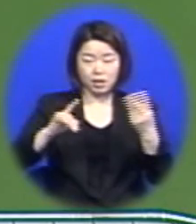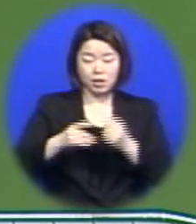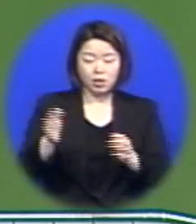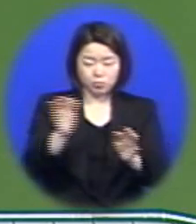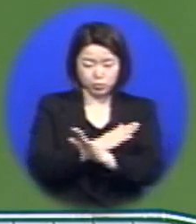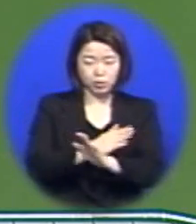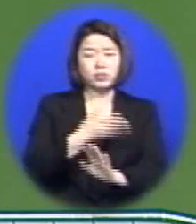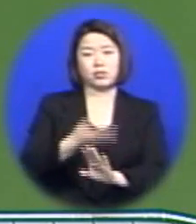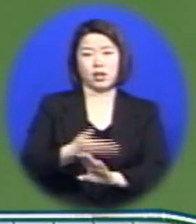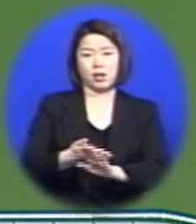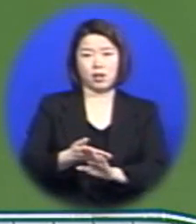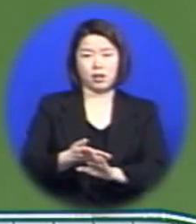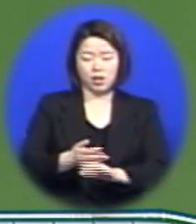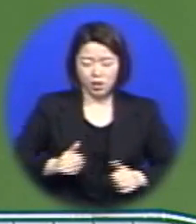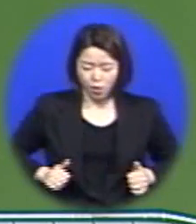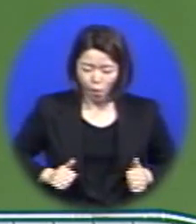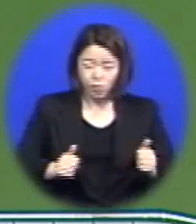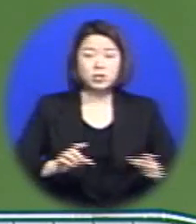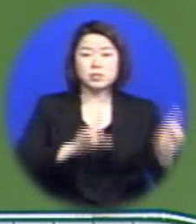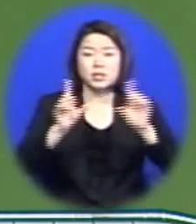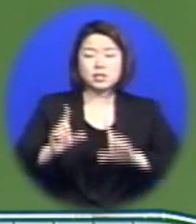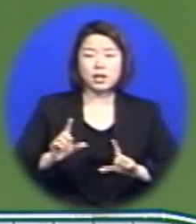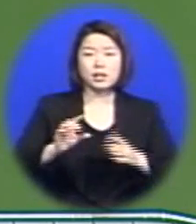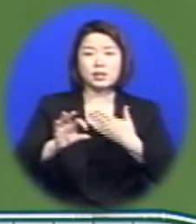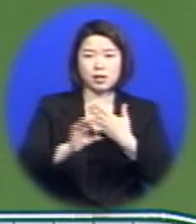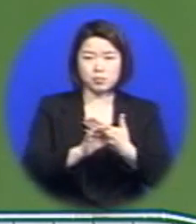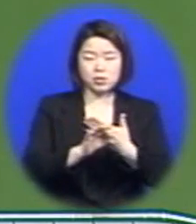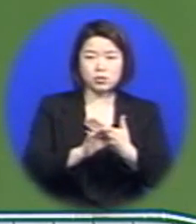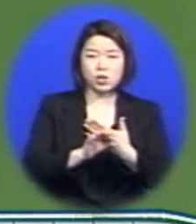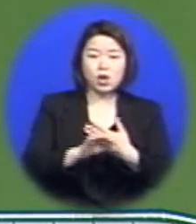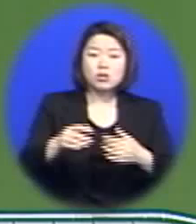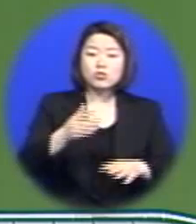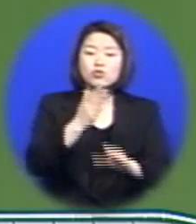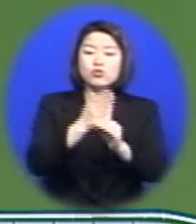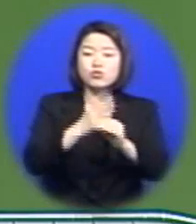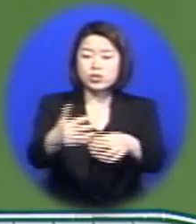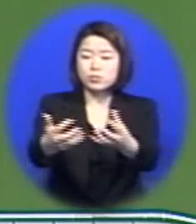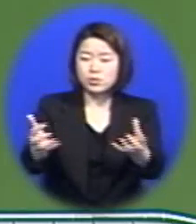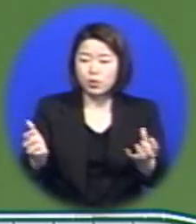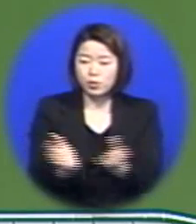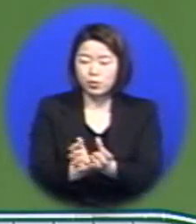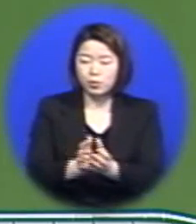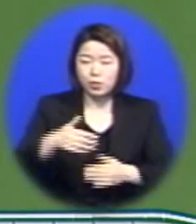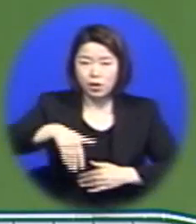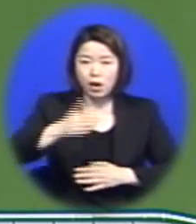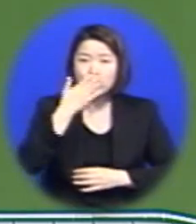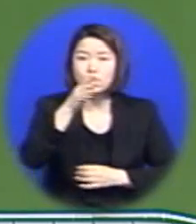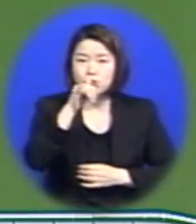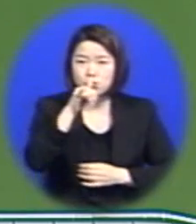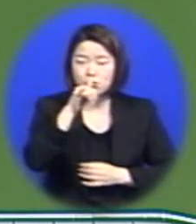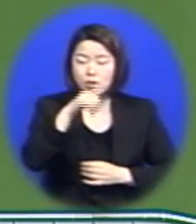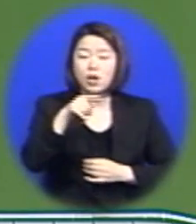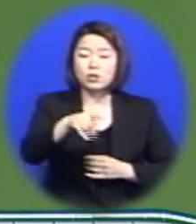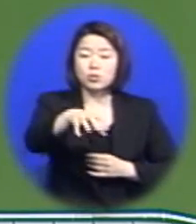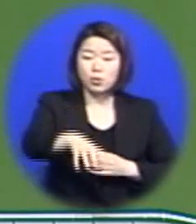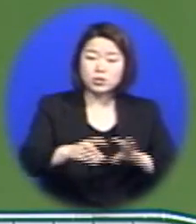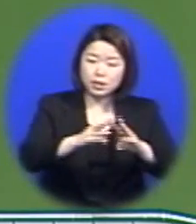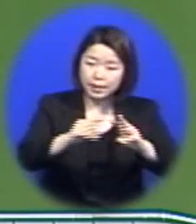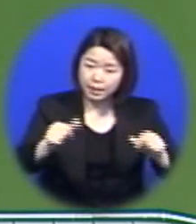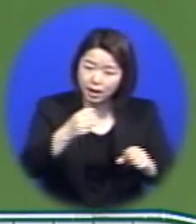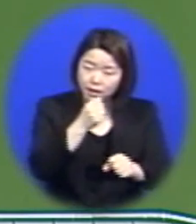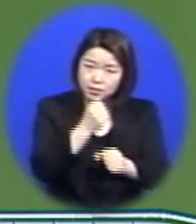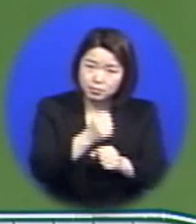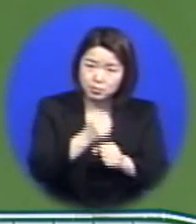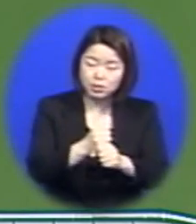주류로 진출하게 됩니다 2대 3대부터 주류로 진출하는 이들이 나와요 그곳에서 땅을 사고 집을